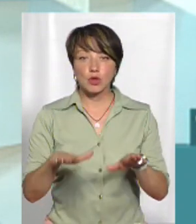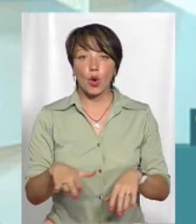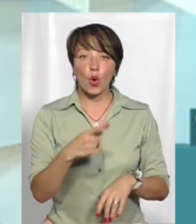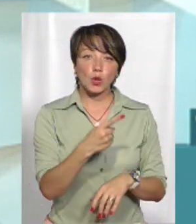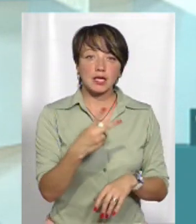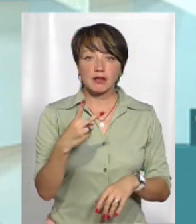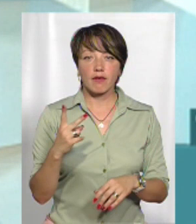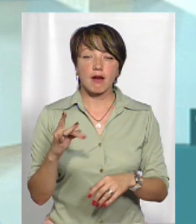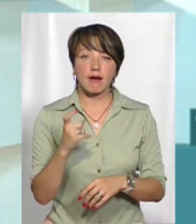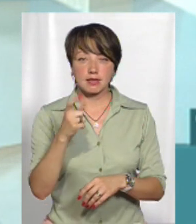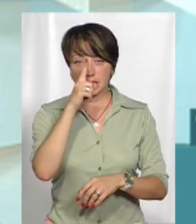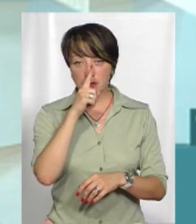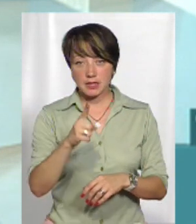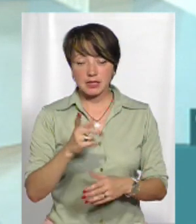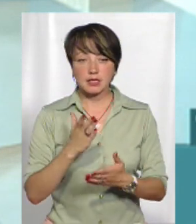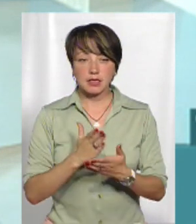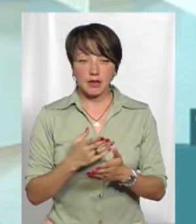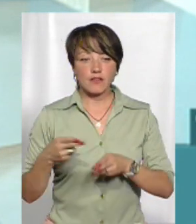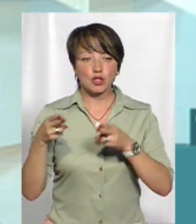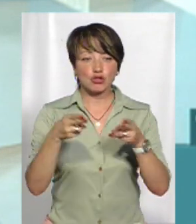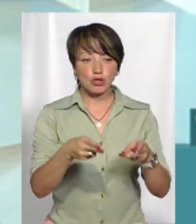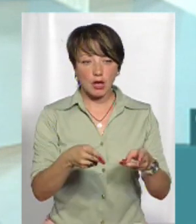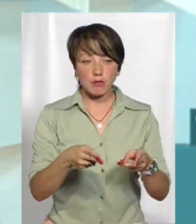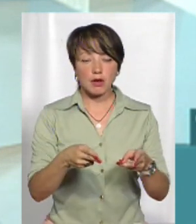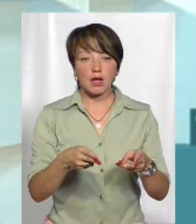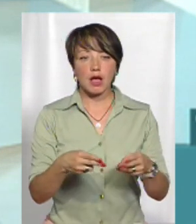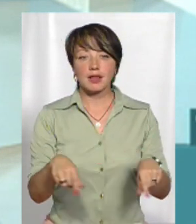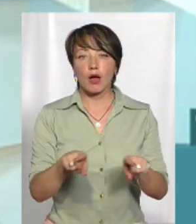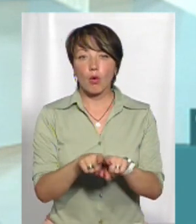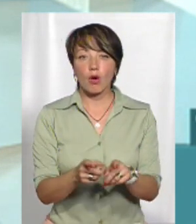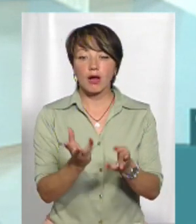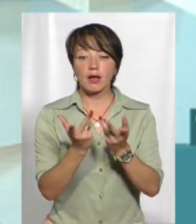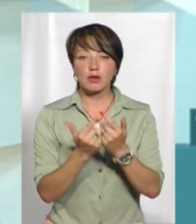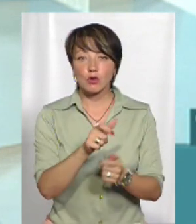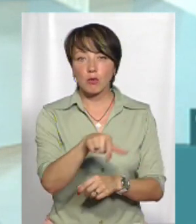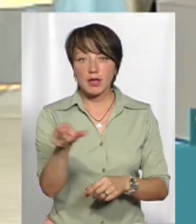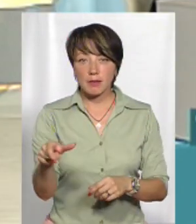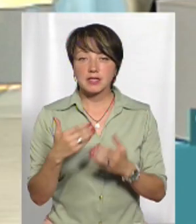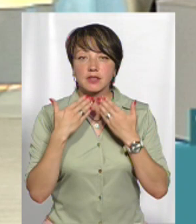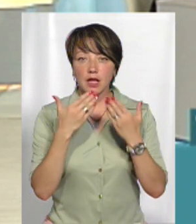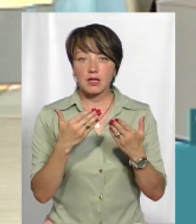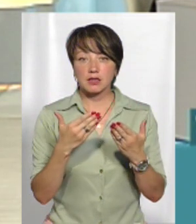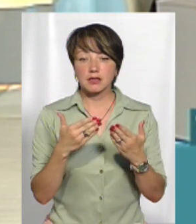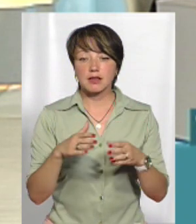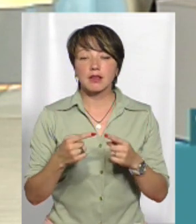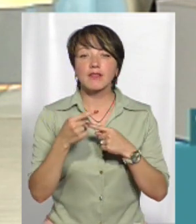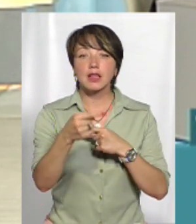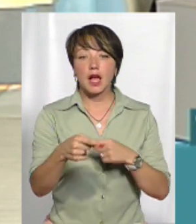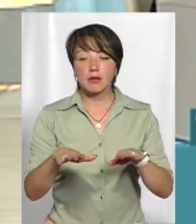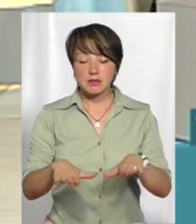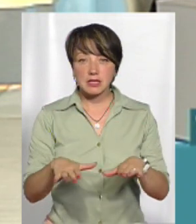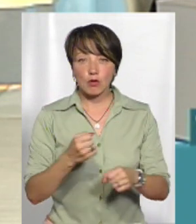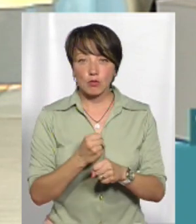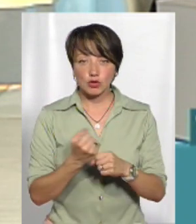нас 1-2 рази на місяць ми виїжджаємо, тому що такої кількості громадян, які би зверталися на віддалені робочі місця